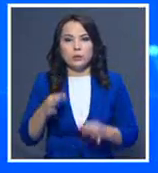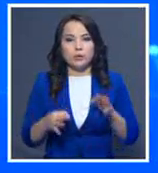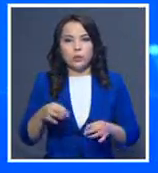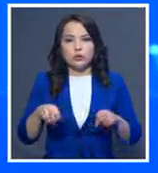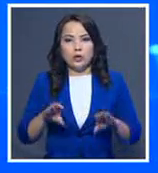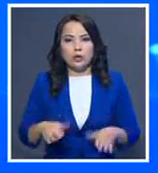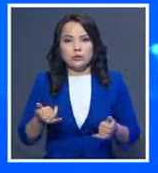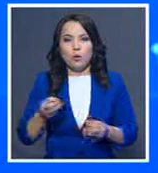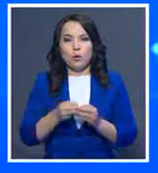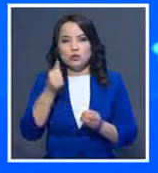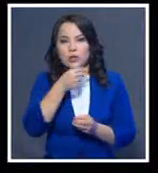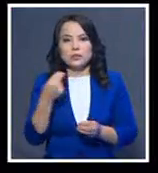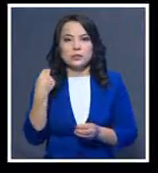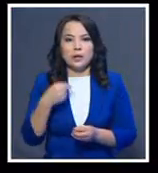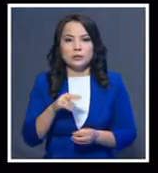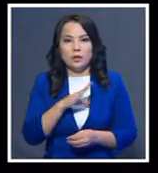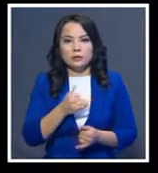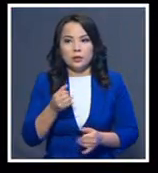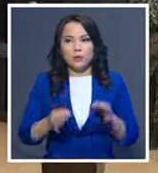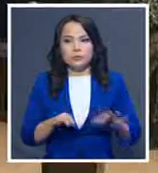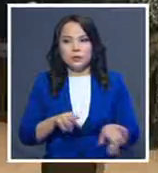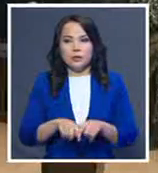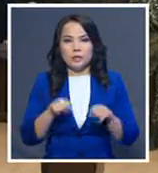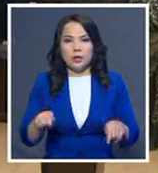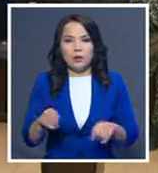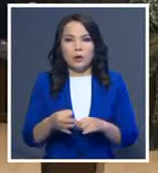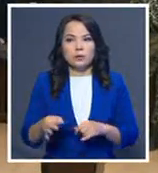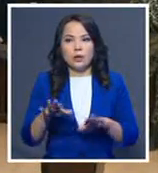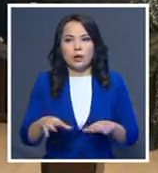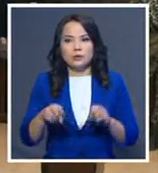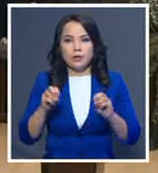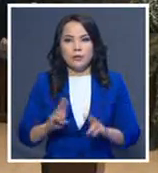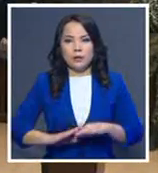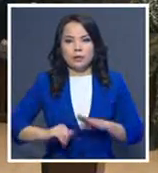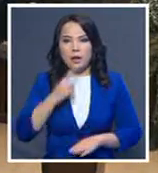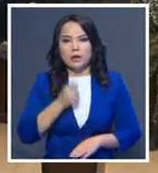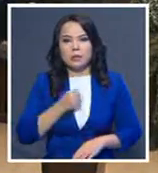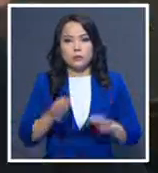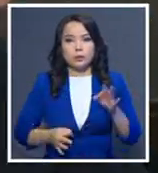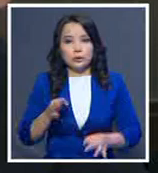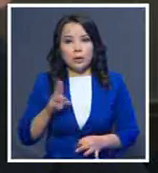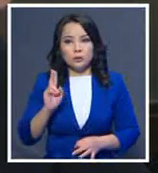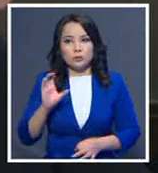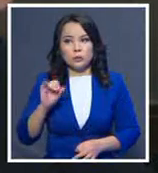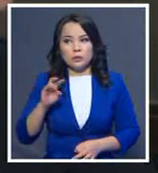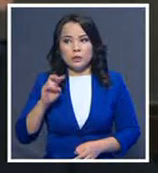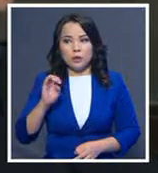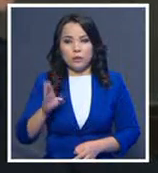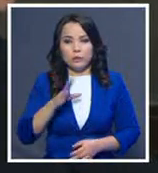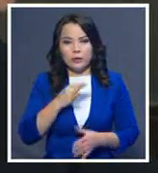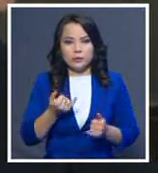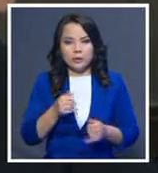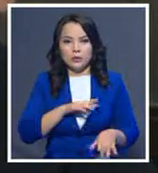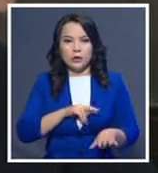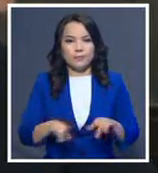10 жылға бас бостандығынан айырылды. Қылмыстық істер бойынша ауданаралық мамандандырылған әскери соты Қанат Сұлтанбековке қатысты істі